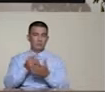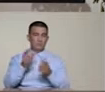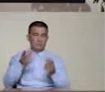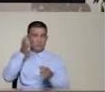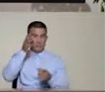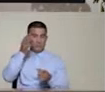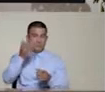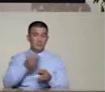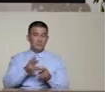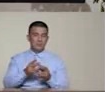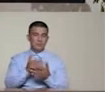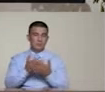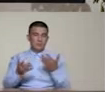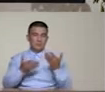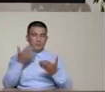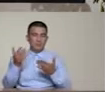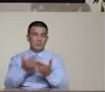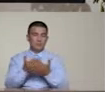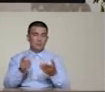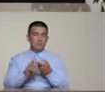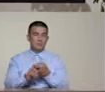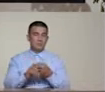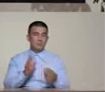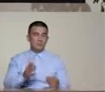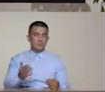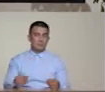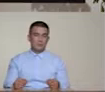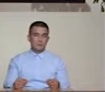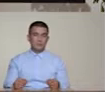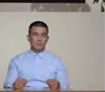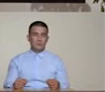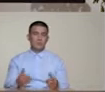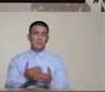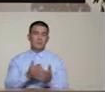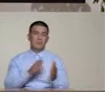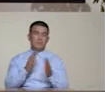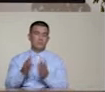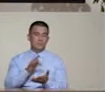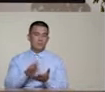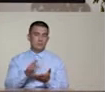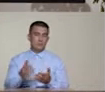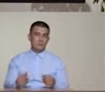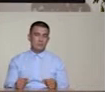keng ko'lamdagi izlanishlariga bog'liq bo'lar ekan. Keyingi shaharlar bular